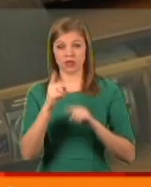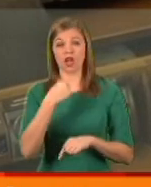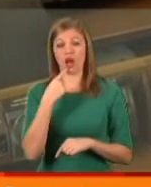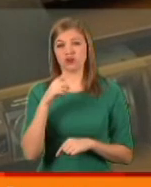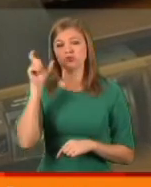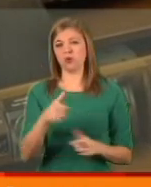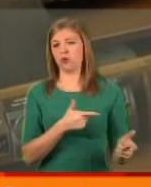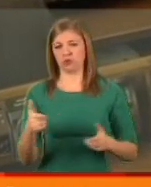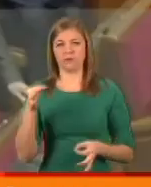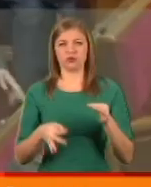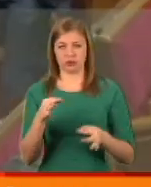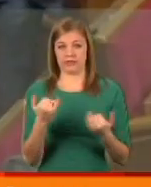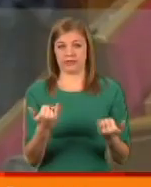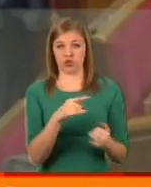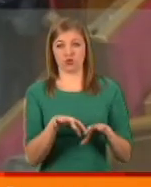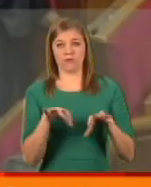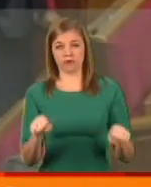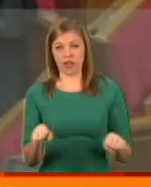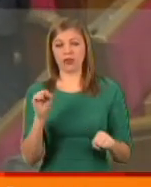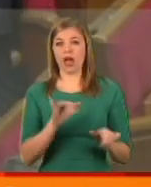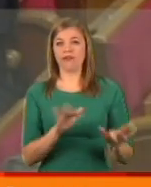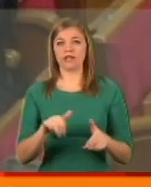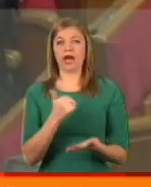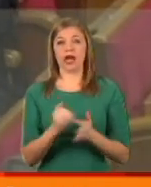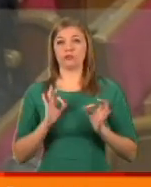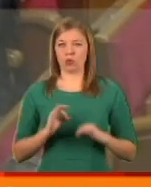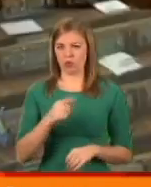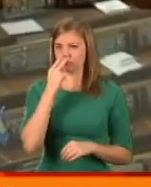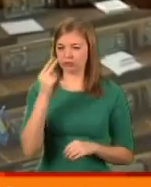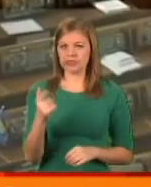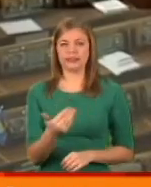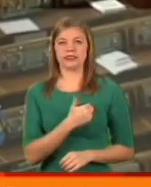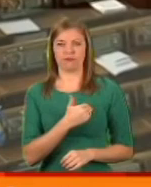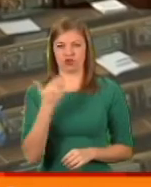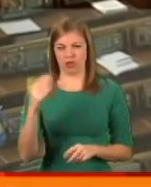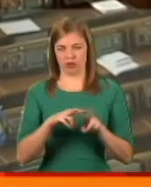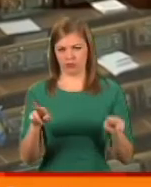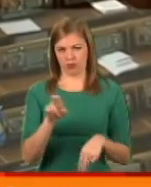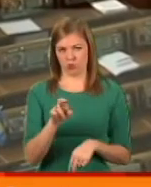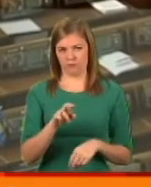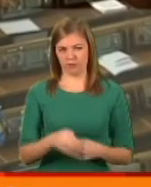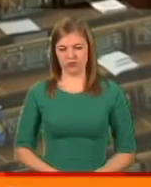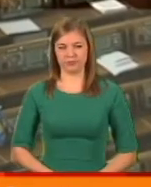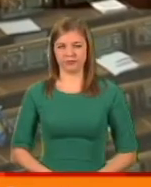він готовий судитися із нинішньою владою, а в діях генпрокурора вони угледіли замашки Януковича.